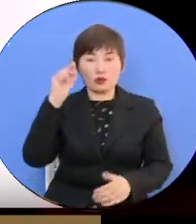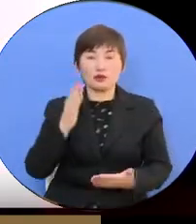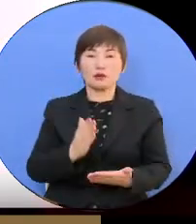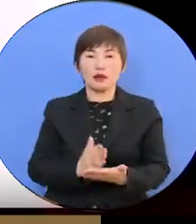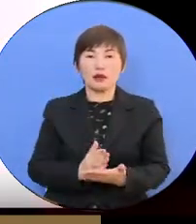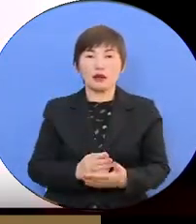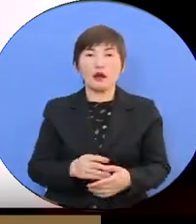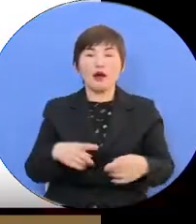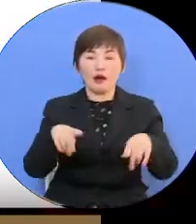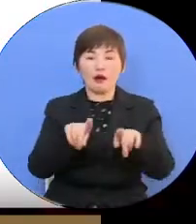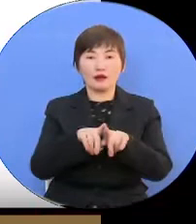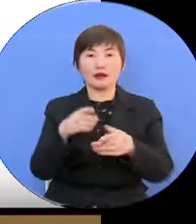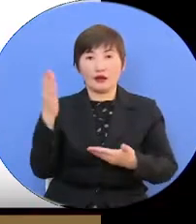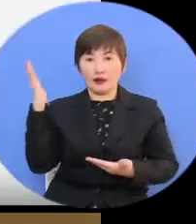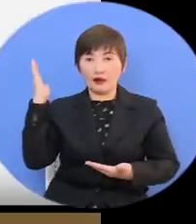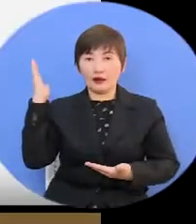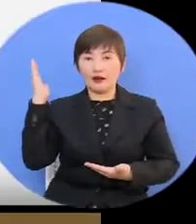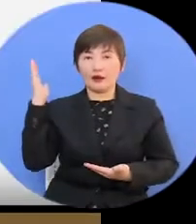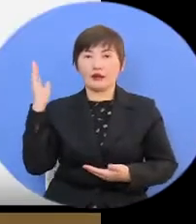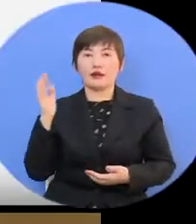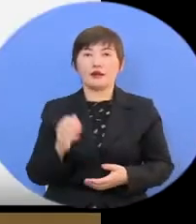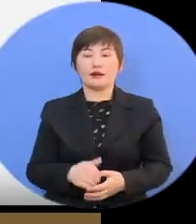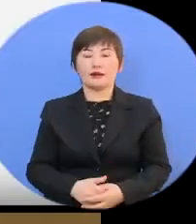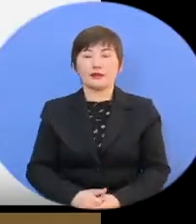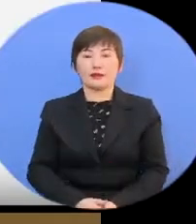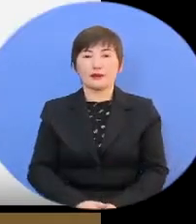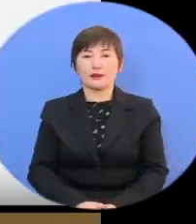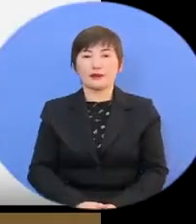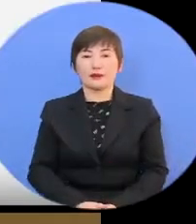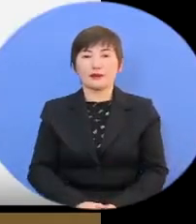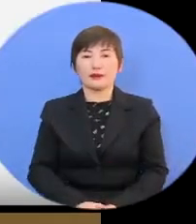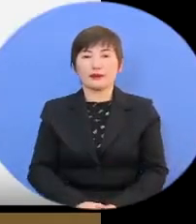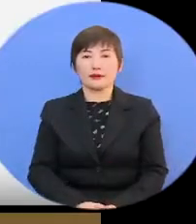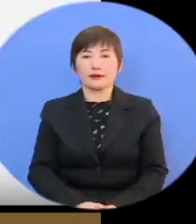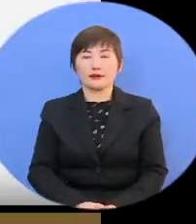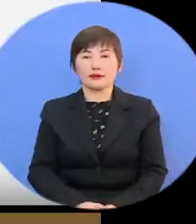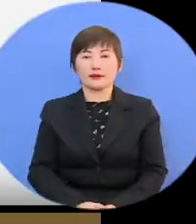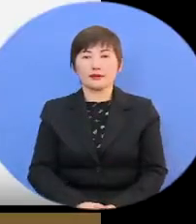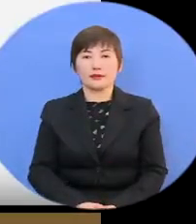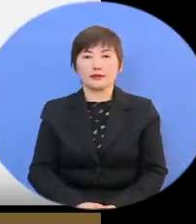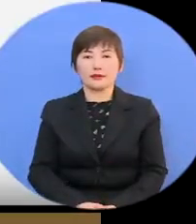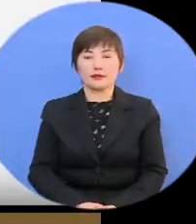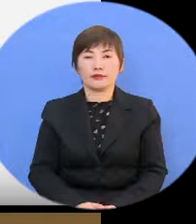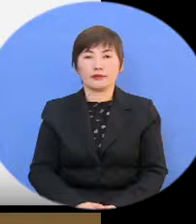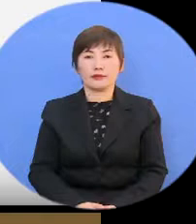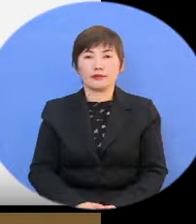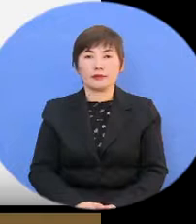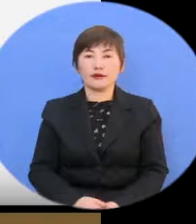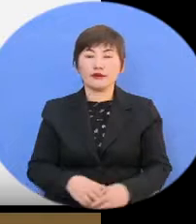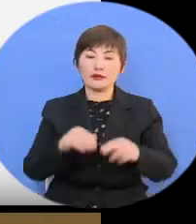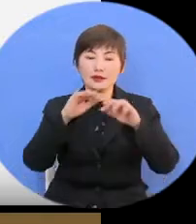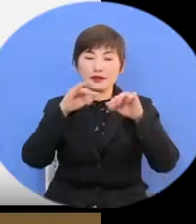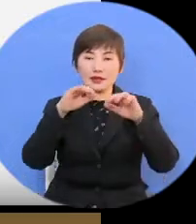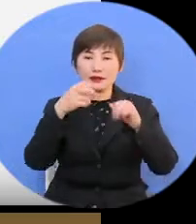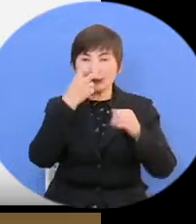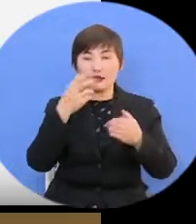4 гэх мэтчлэн. За мөн 134-ыг 100 дээр нэмэх нь 30, нэмэх нь 4. За 152-ыг 100 дээр нэмэх нь 50, нэмэх нь 2